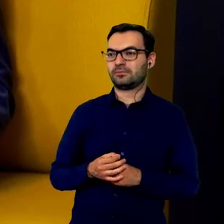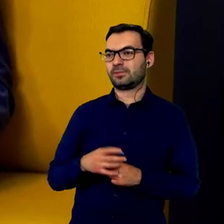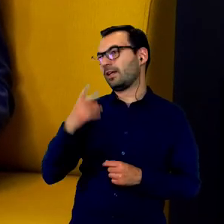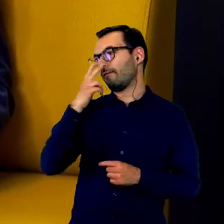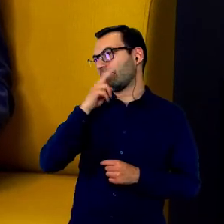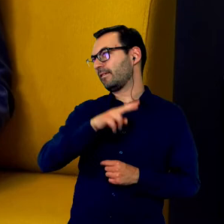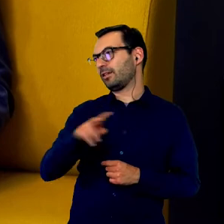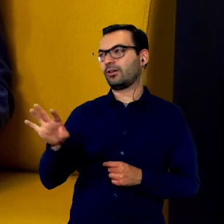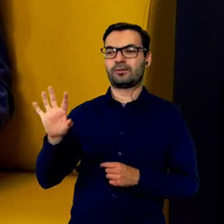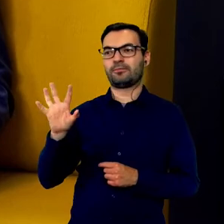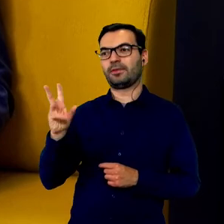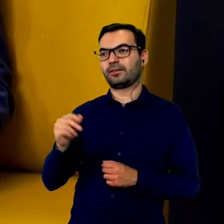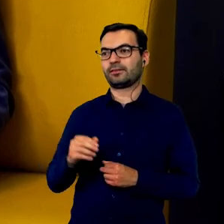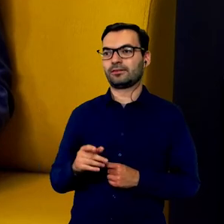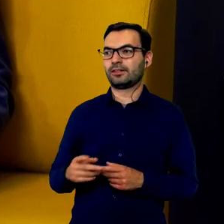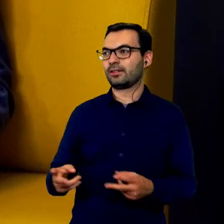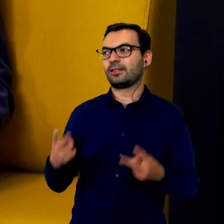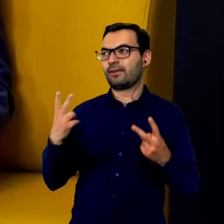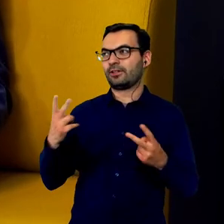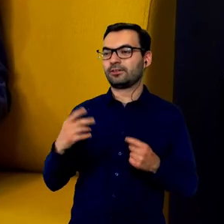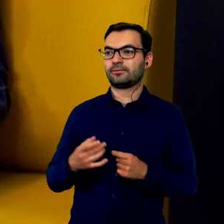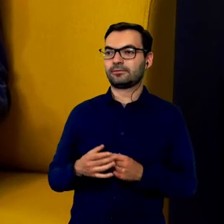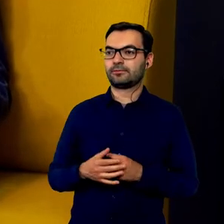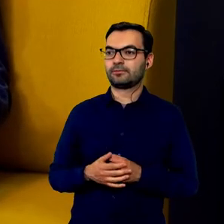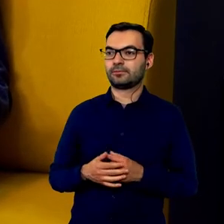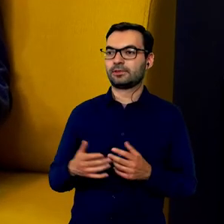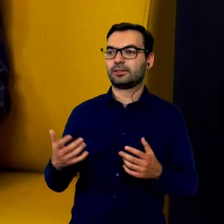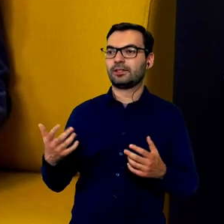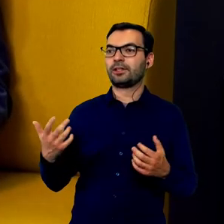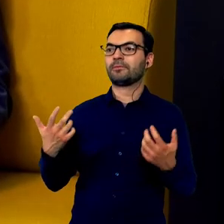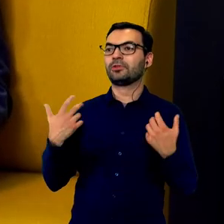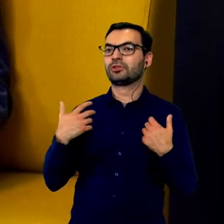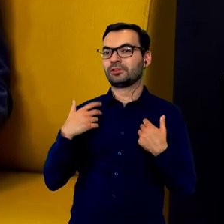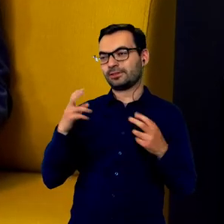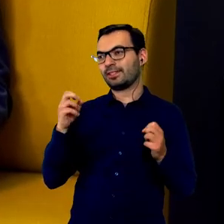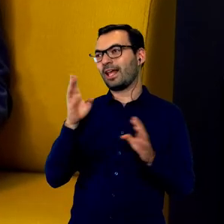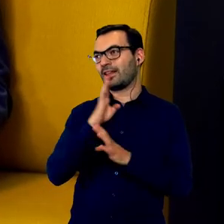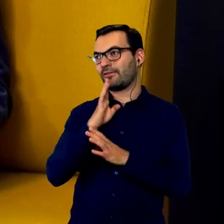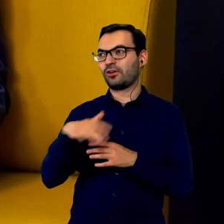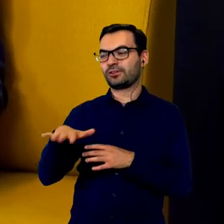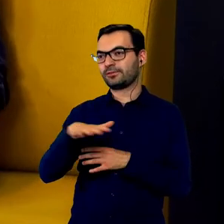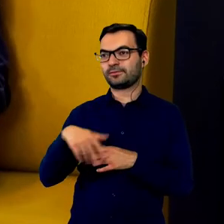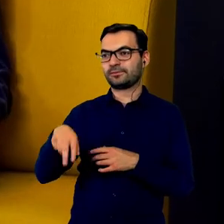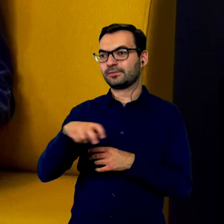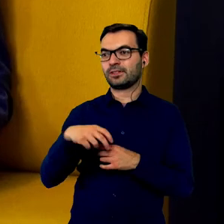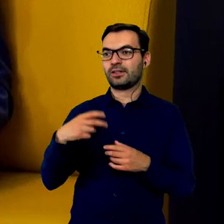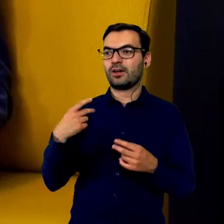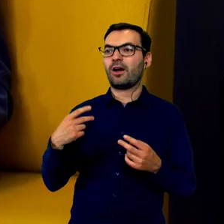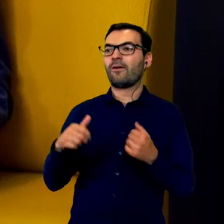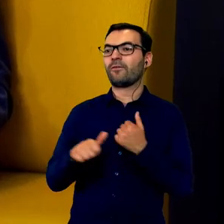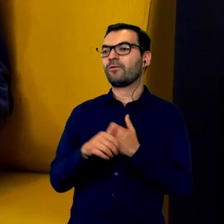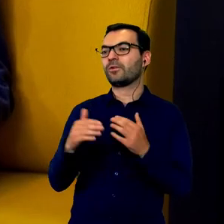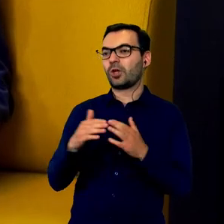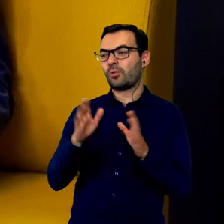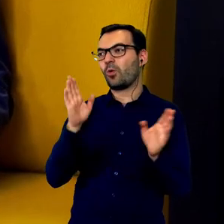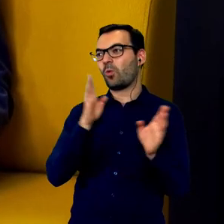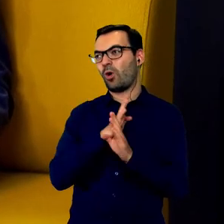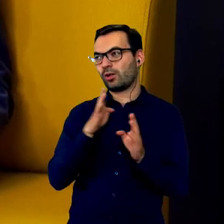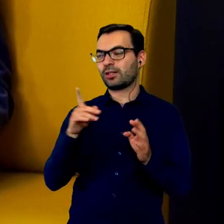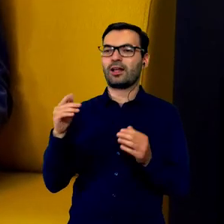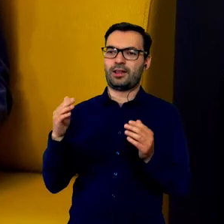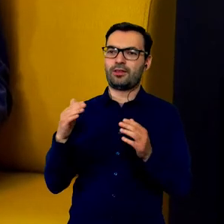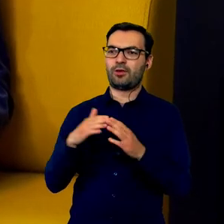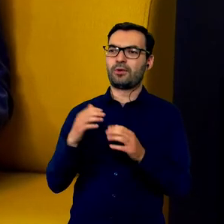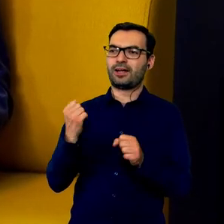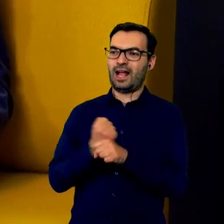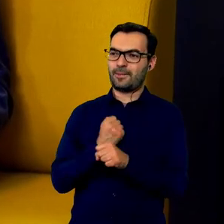jest najpiękniejszy, myślę, i najważniejszy, bo żyje się na zewnątrz. A chodzi o to, żeby w mieszkaniu był chłód, on jest z